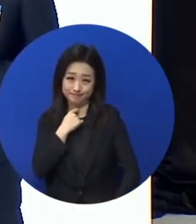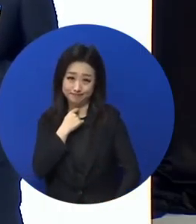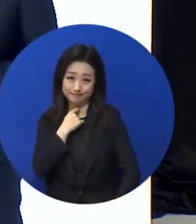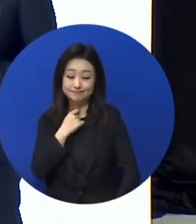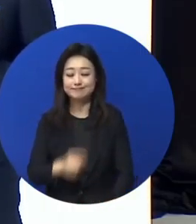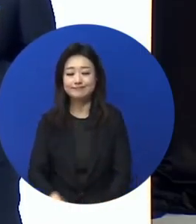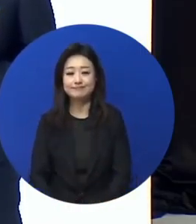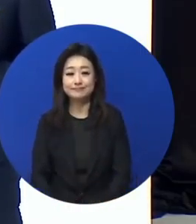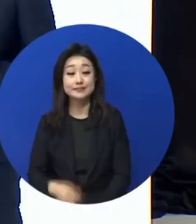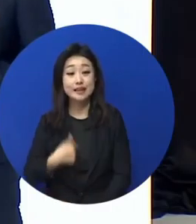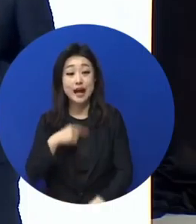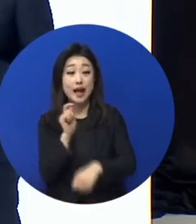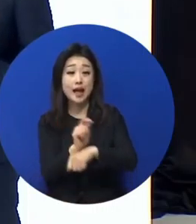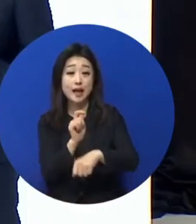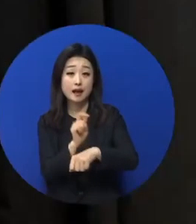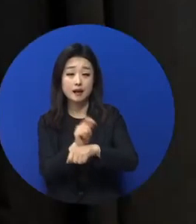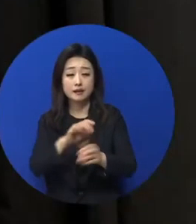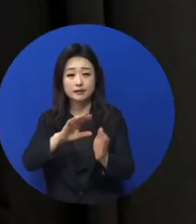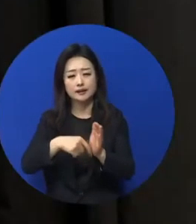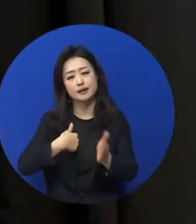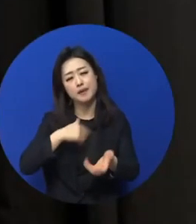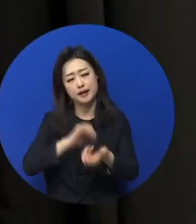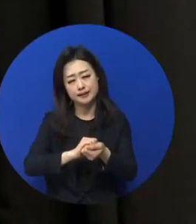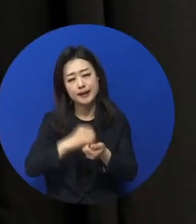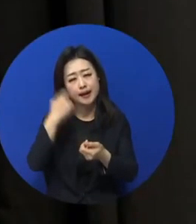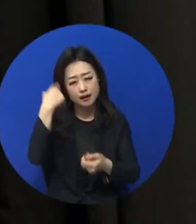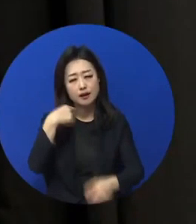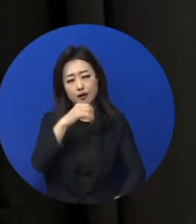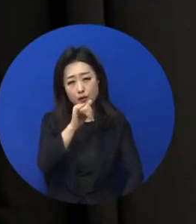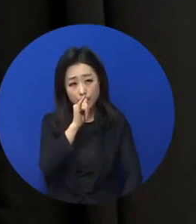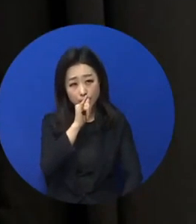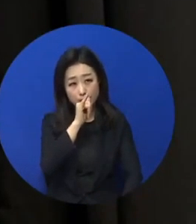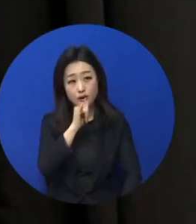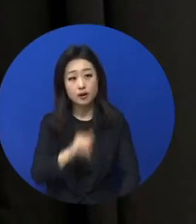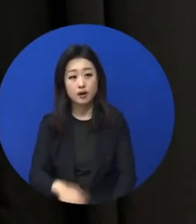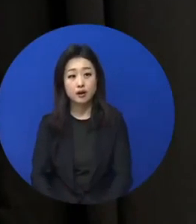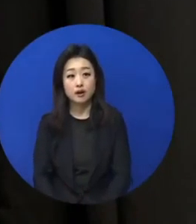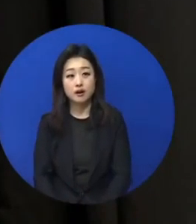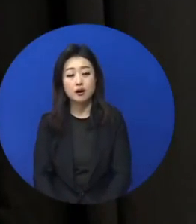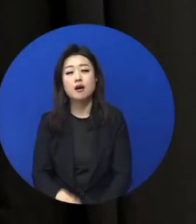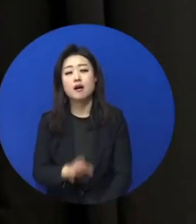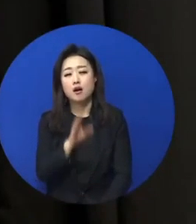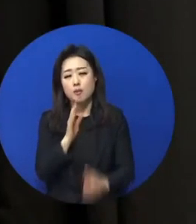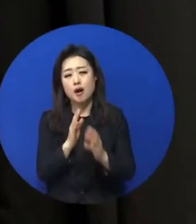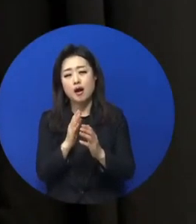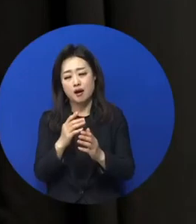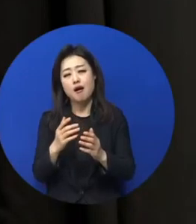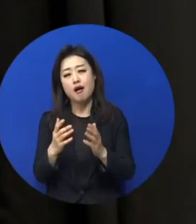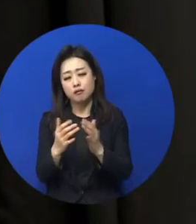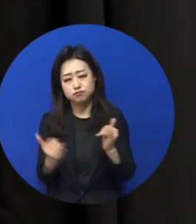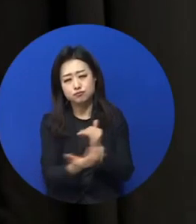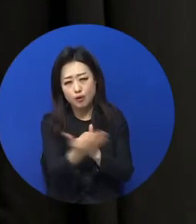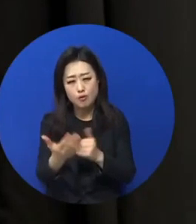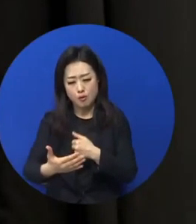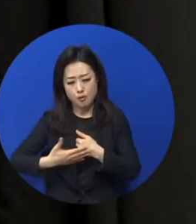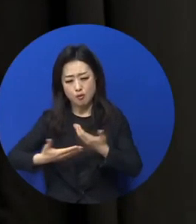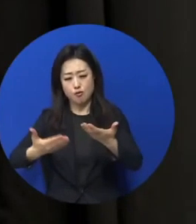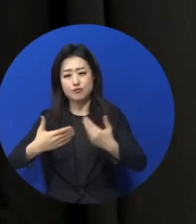행정을 하면서 많은 한계를 느꼈습니다. 이래서 시민의 힘이 필요하구나.